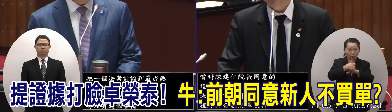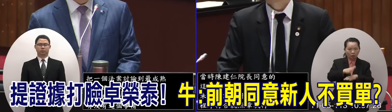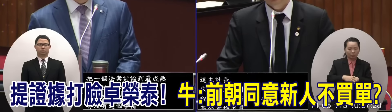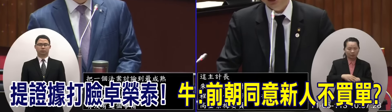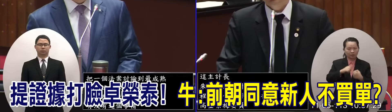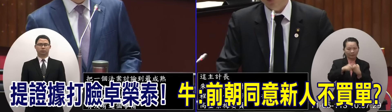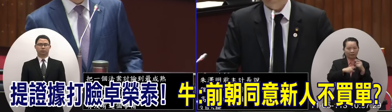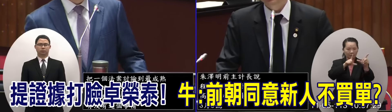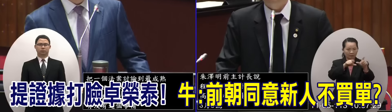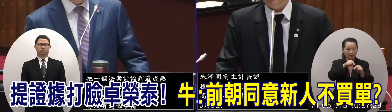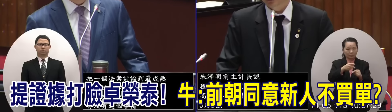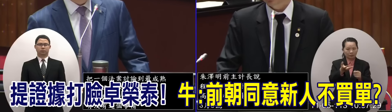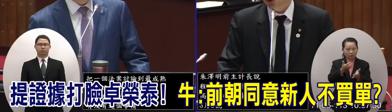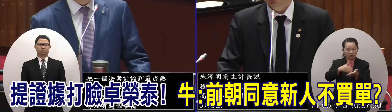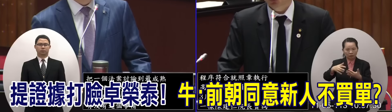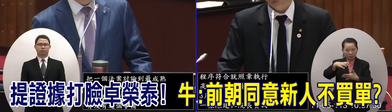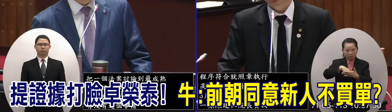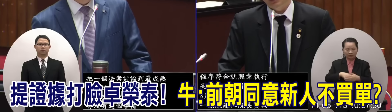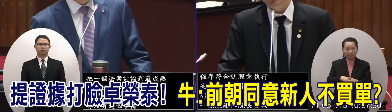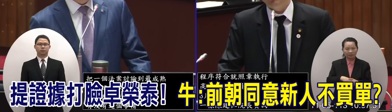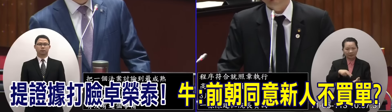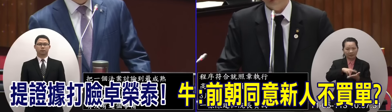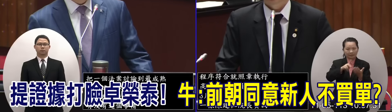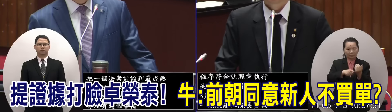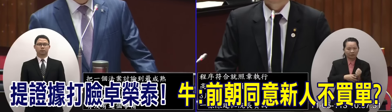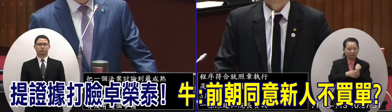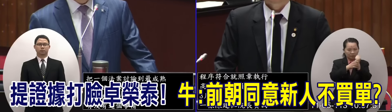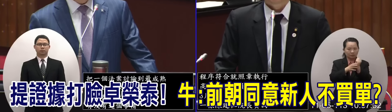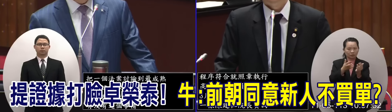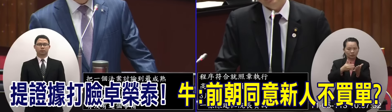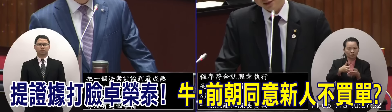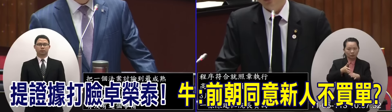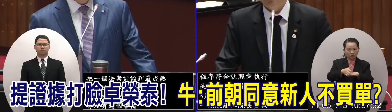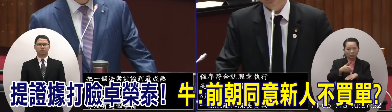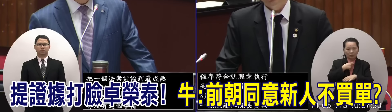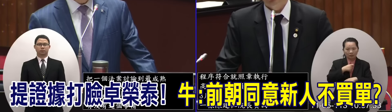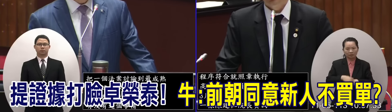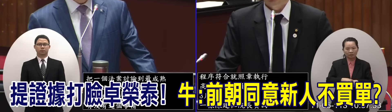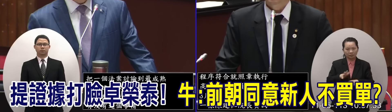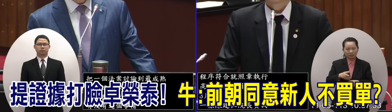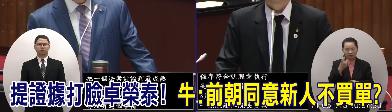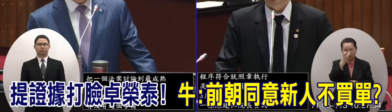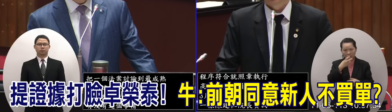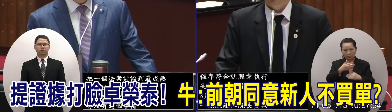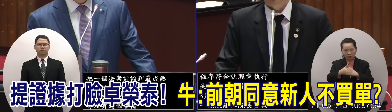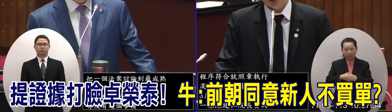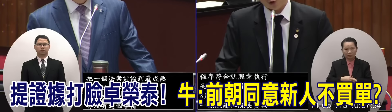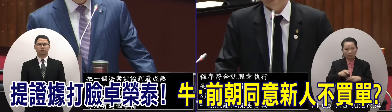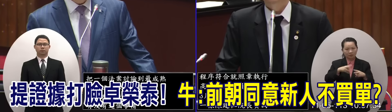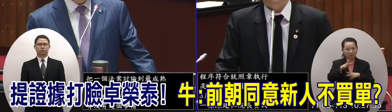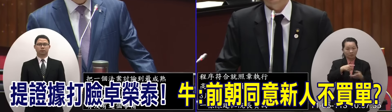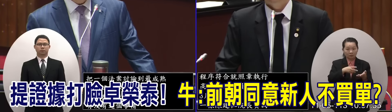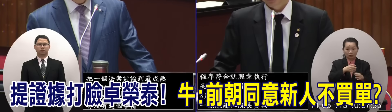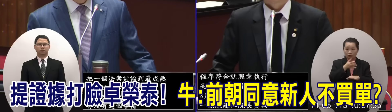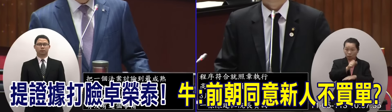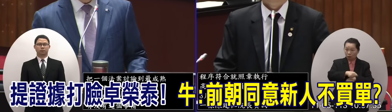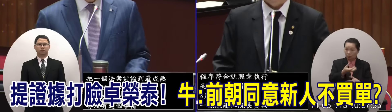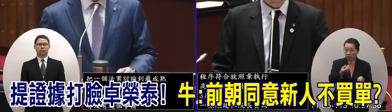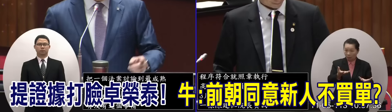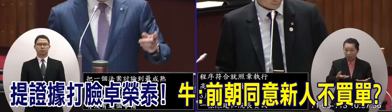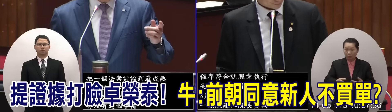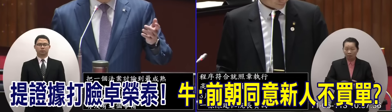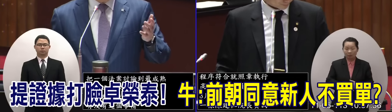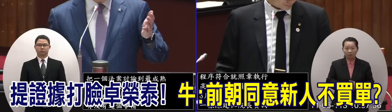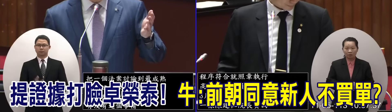编列，希望立法院支持相关预算。其实，在审查的过程中，行政方难道没有同意吗？院长，